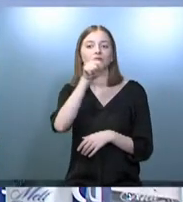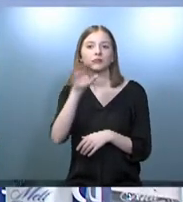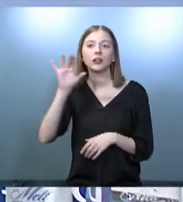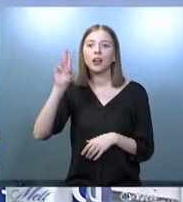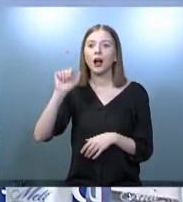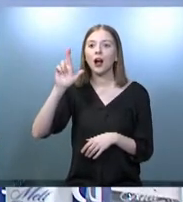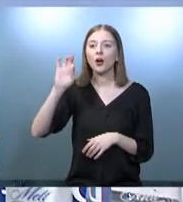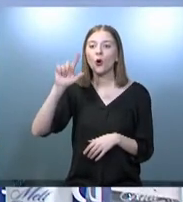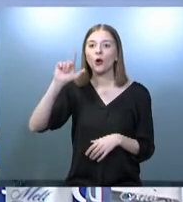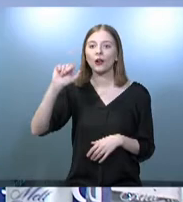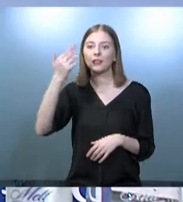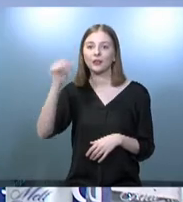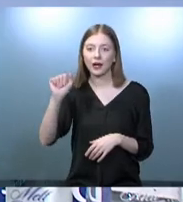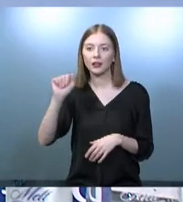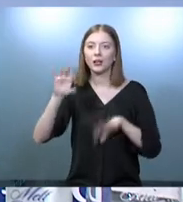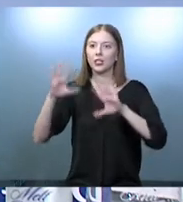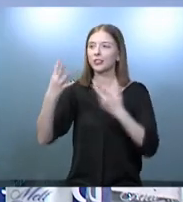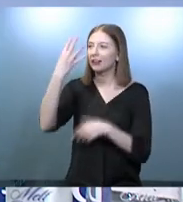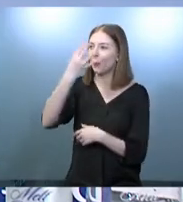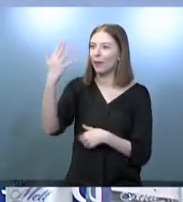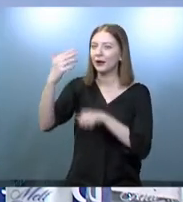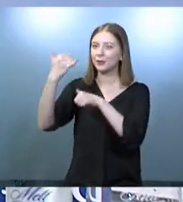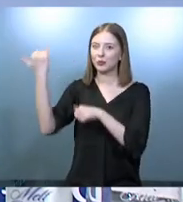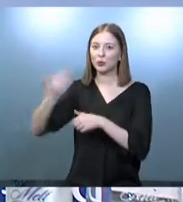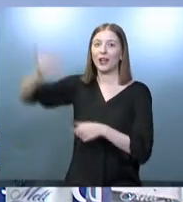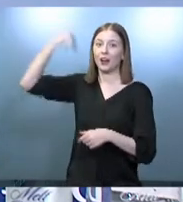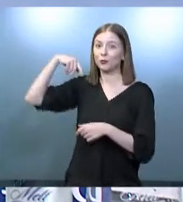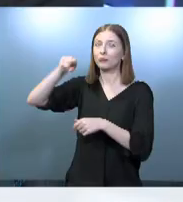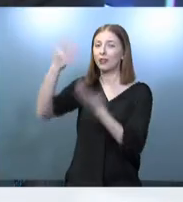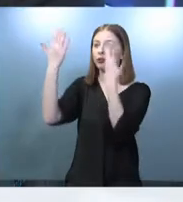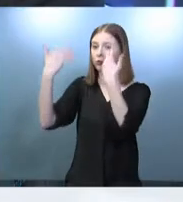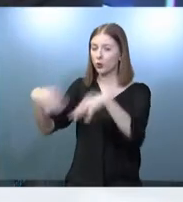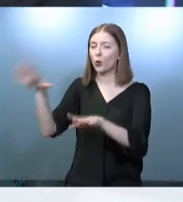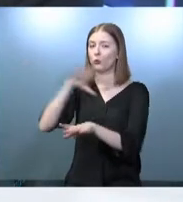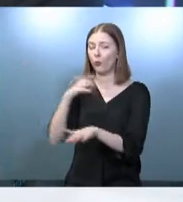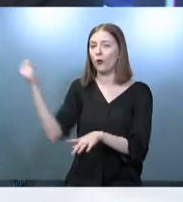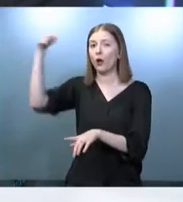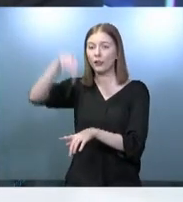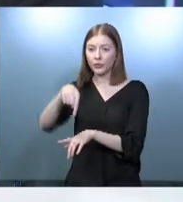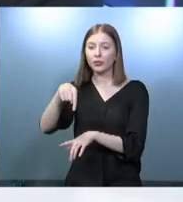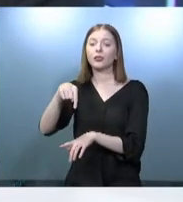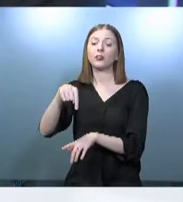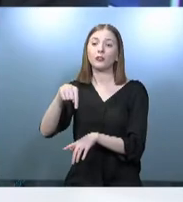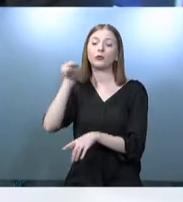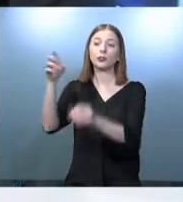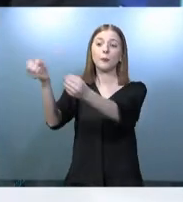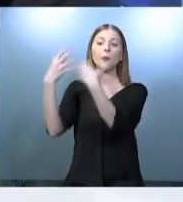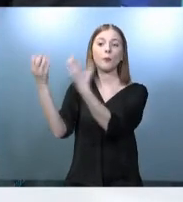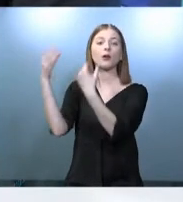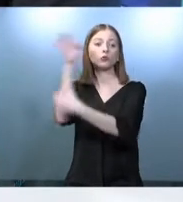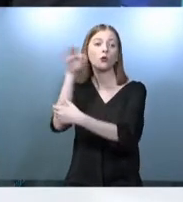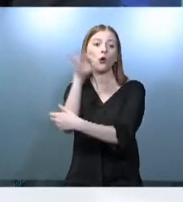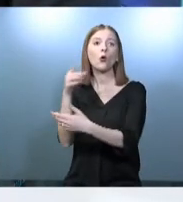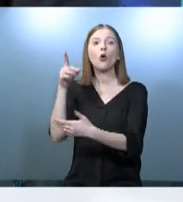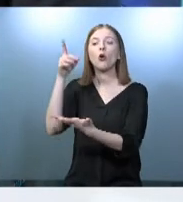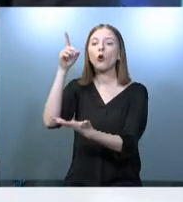mes matėme lygiai prieš 45 minutes. Jinai sėkmingai atstovavo savo kandidatūrai